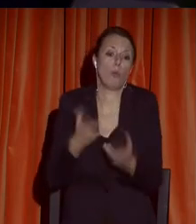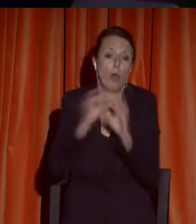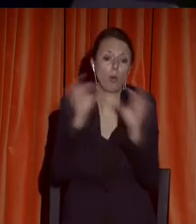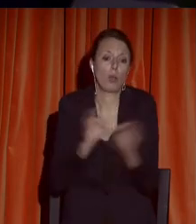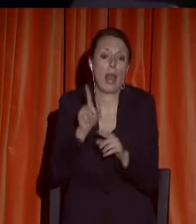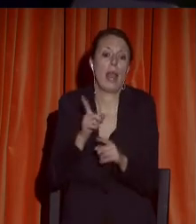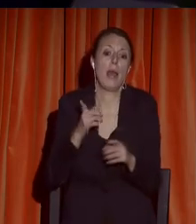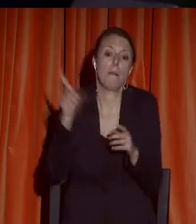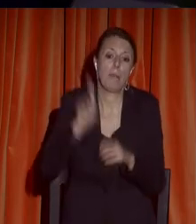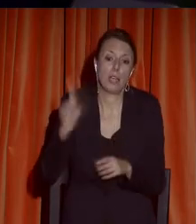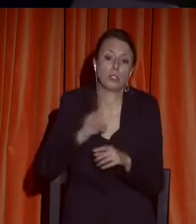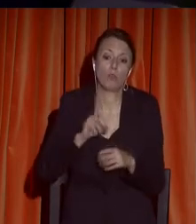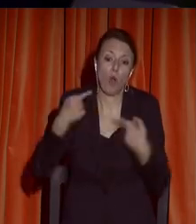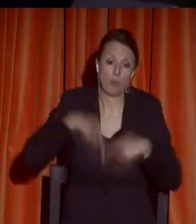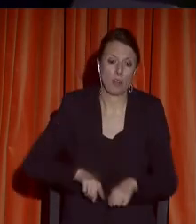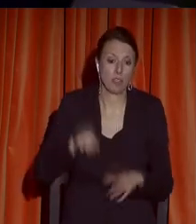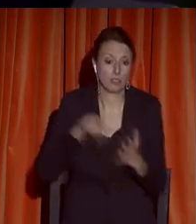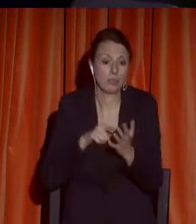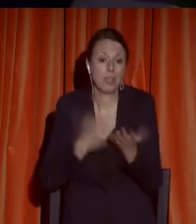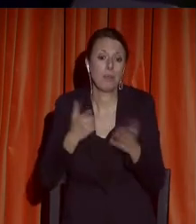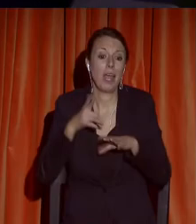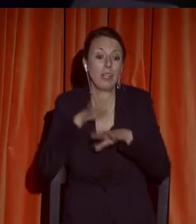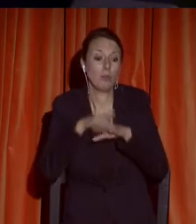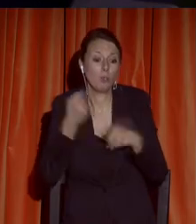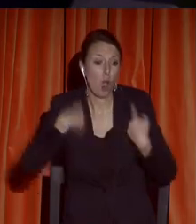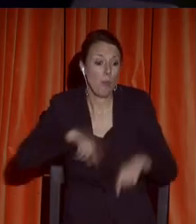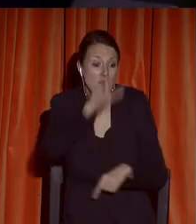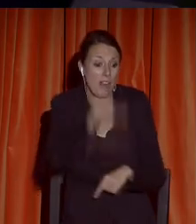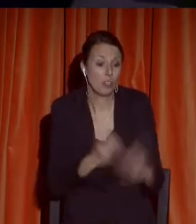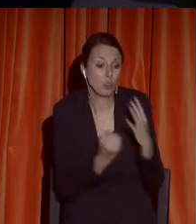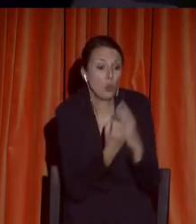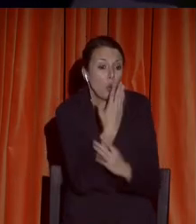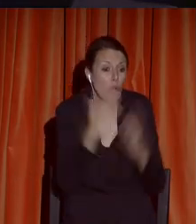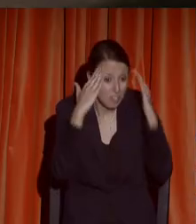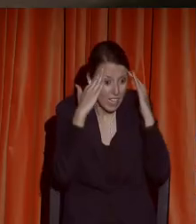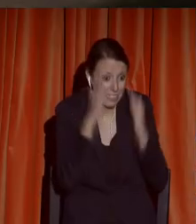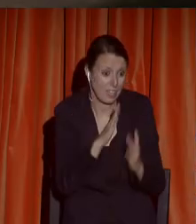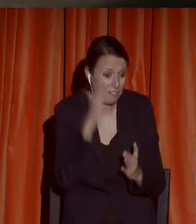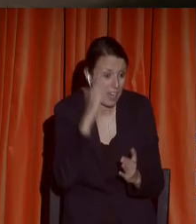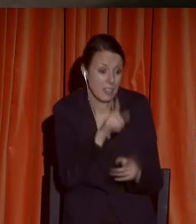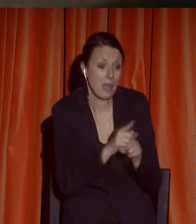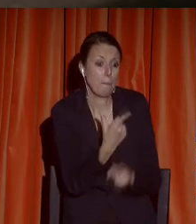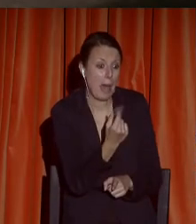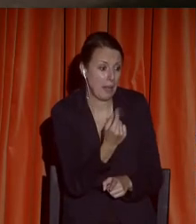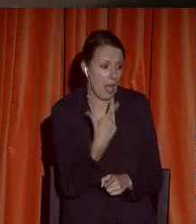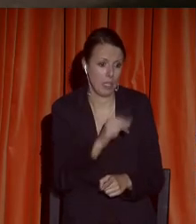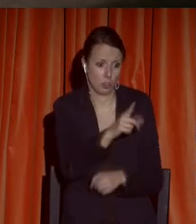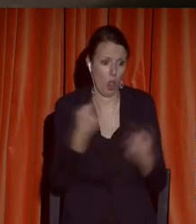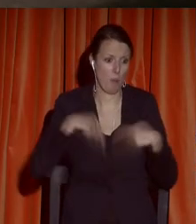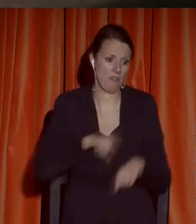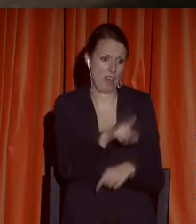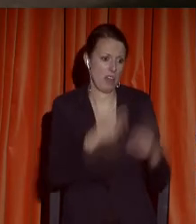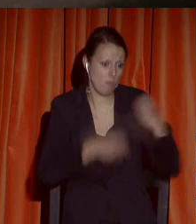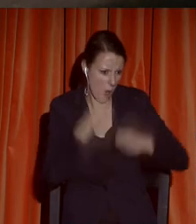obywatelskim, którym obywatela traktuje się jako źródło wiedzy i partnera, a nie problem, który ten